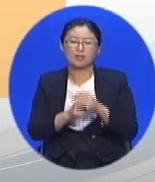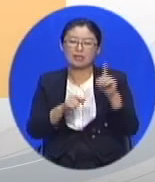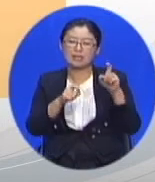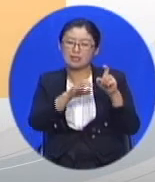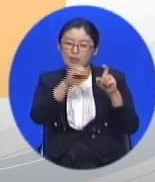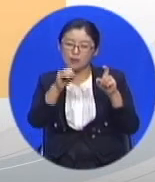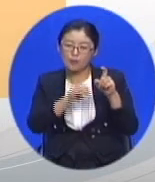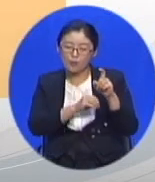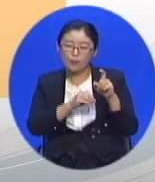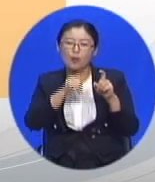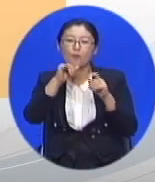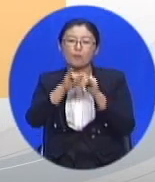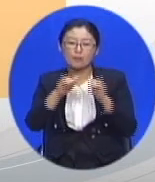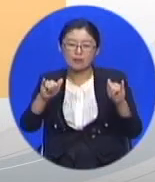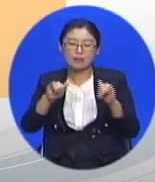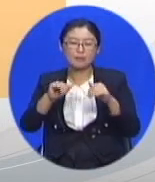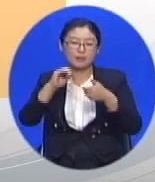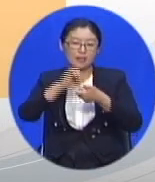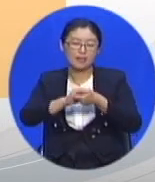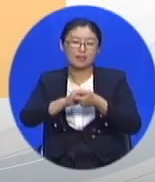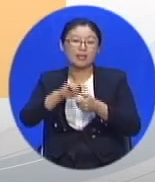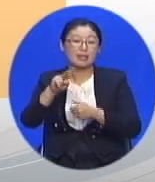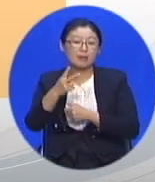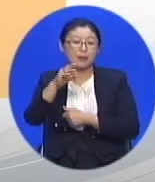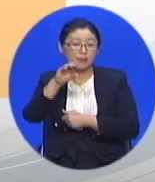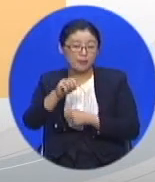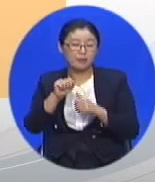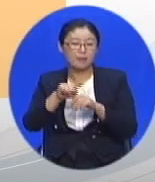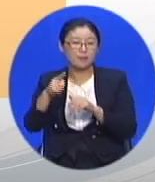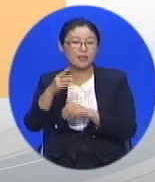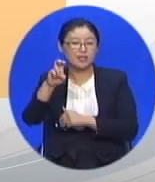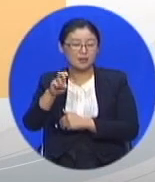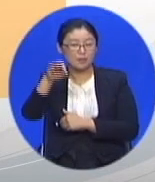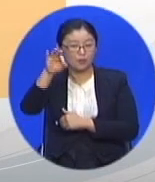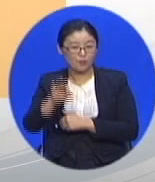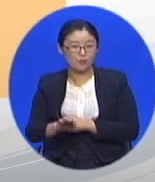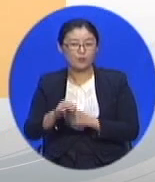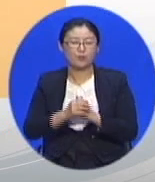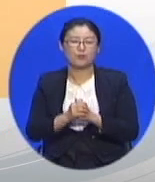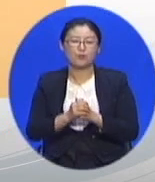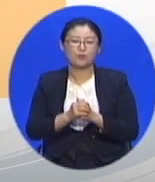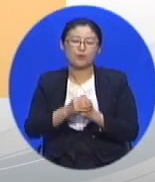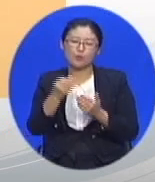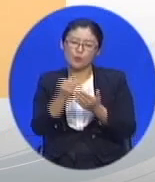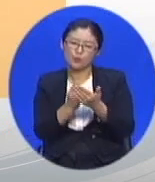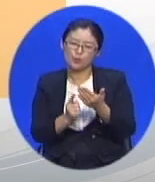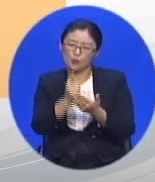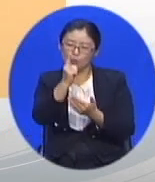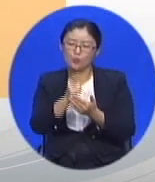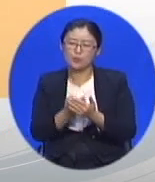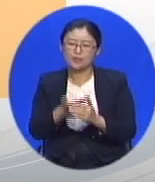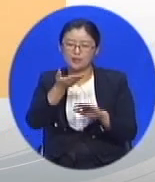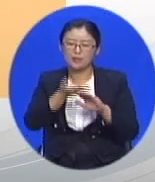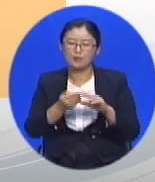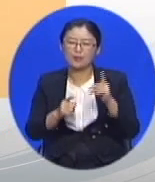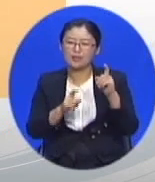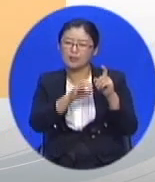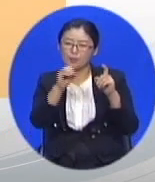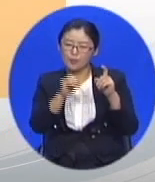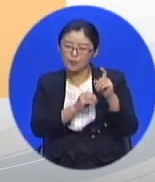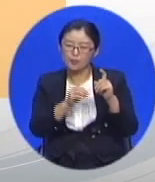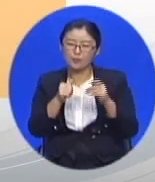10%인 저소득층의 상한액은 200만 원에서 120만 원으로 낮아지고 소득이 가장 높은 상위 10%인